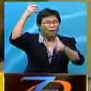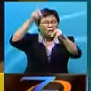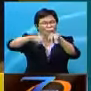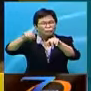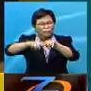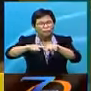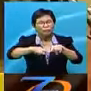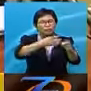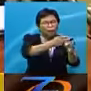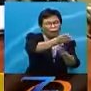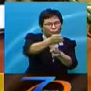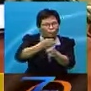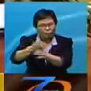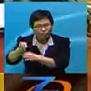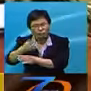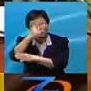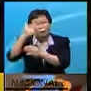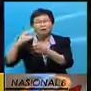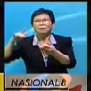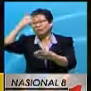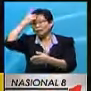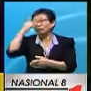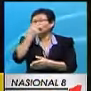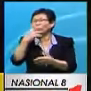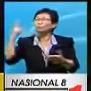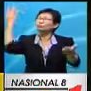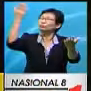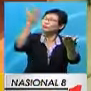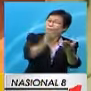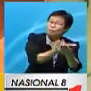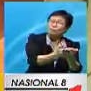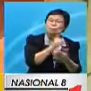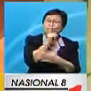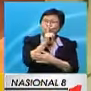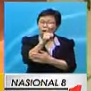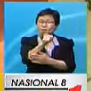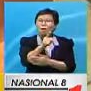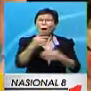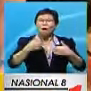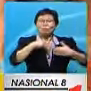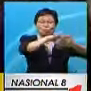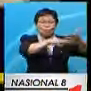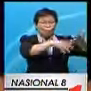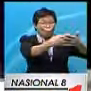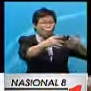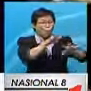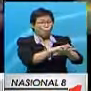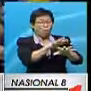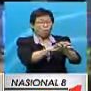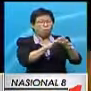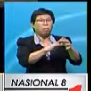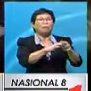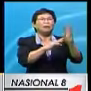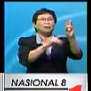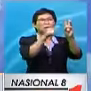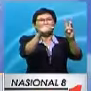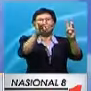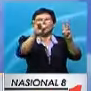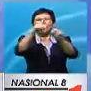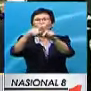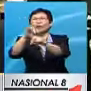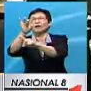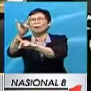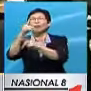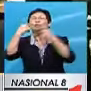fields. Justru ketibaan Datuk Seri Najib pastinya bakal diisi dengan jadual padat bermula 6 hingga 8 Ogos